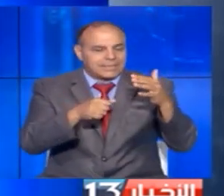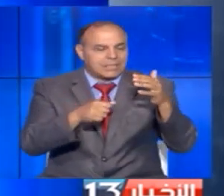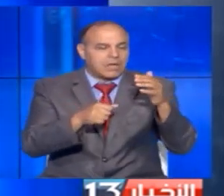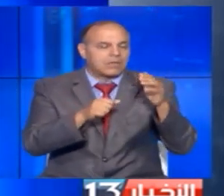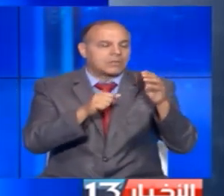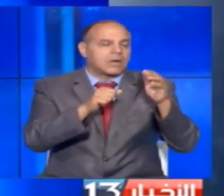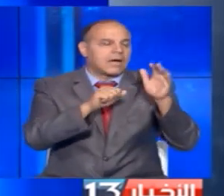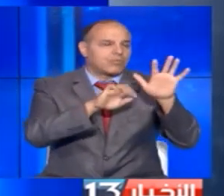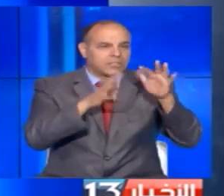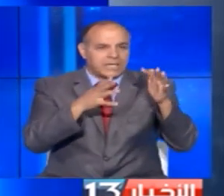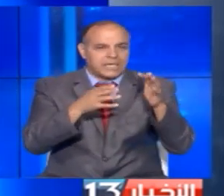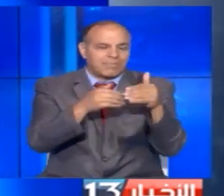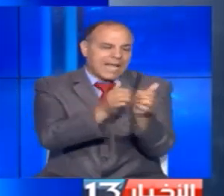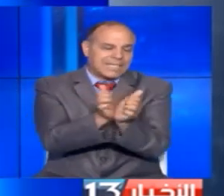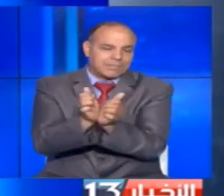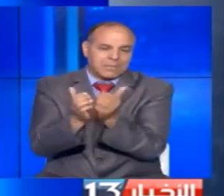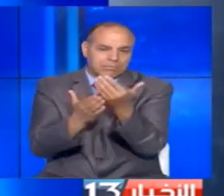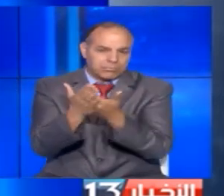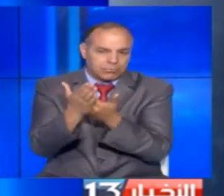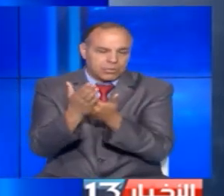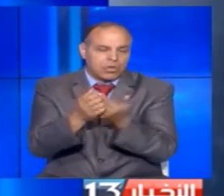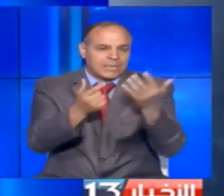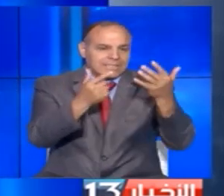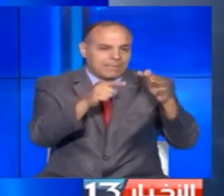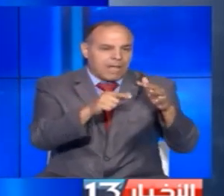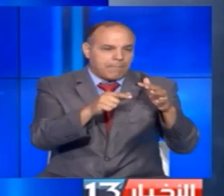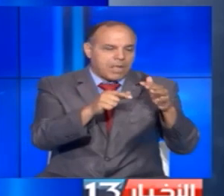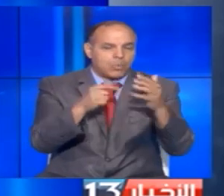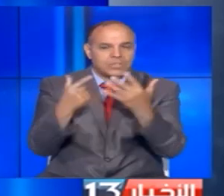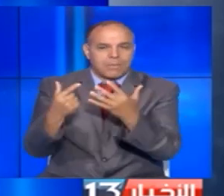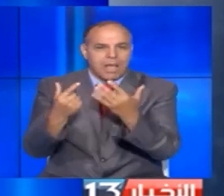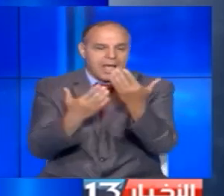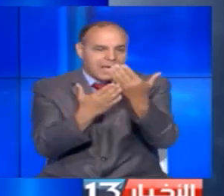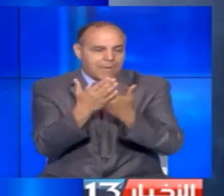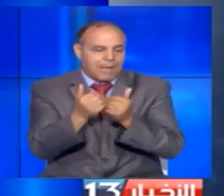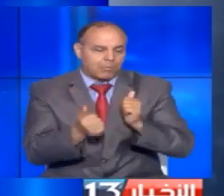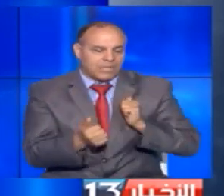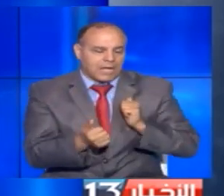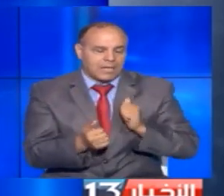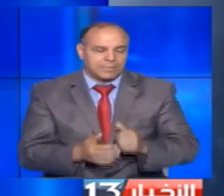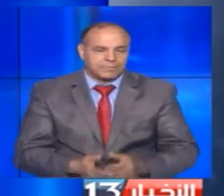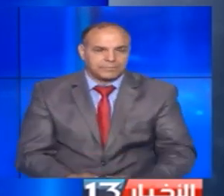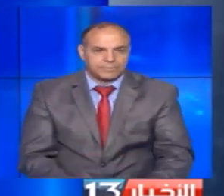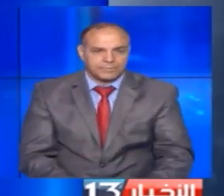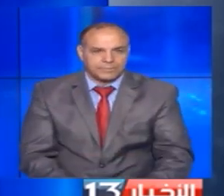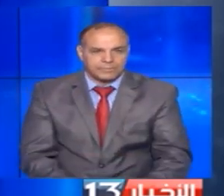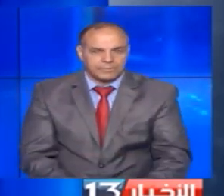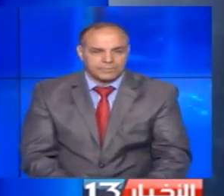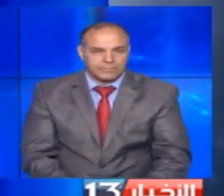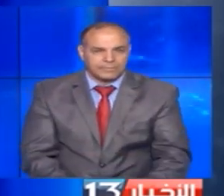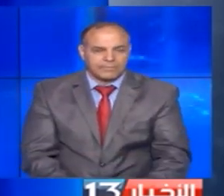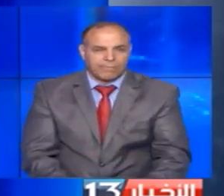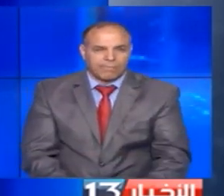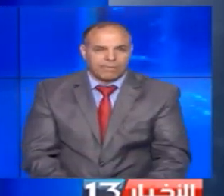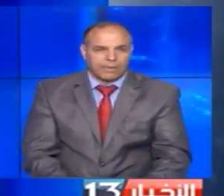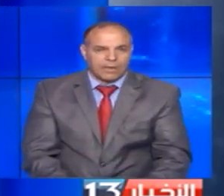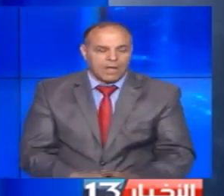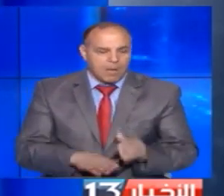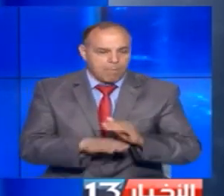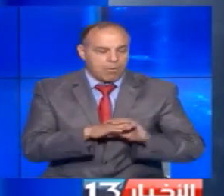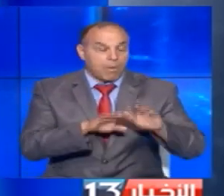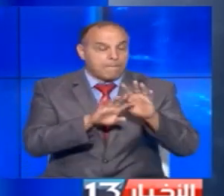وتسعين قائمه حزبيه وسبعمائه وسبعه قائمه مستقله الى الشان